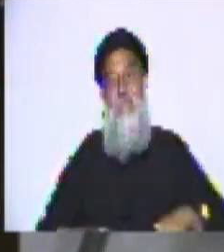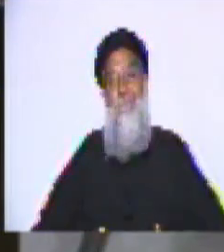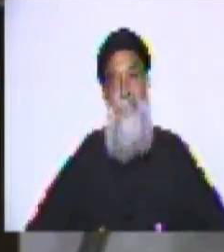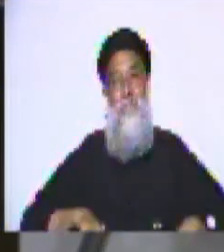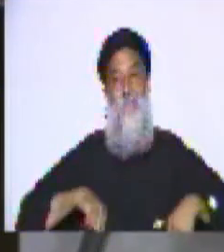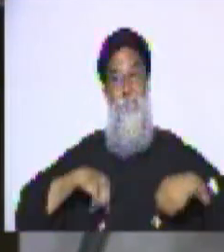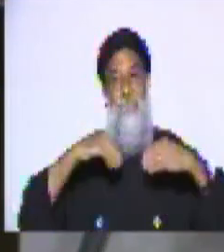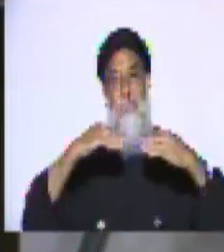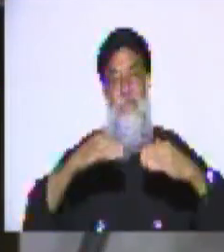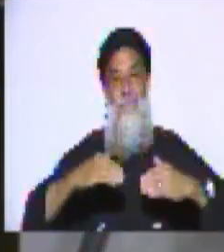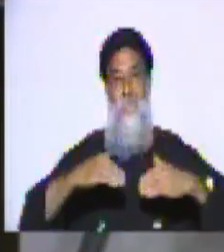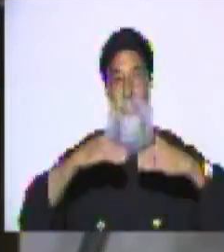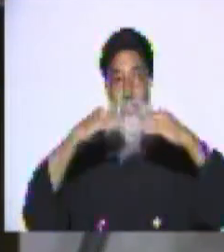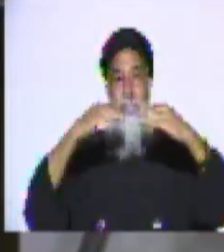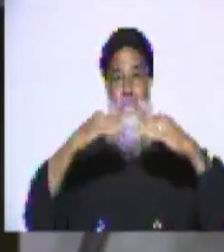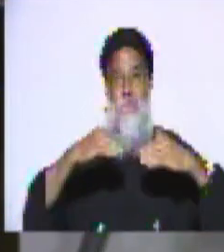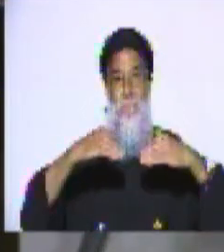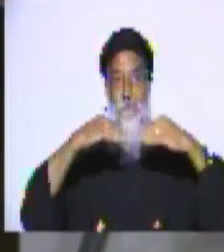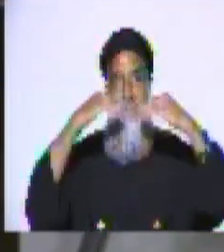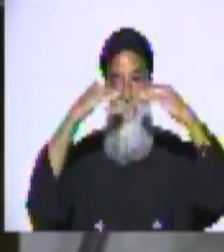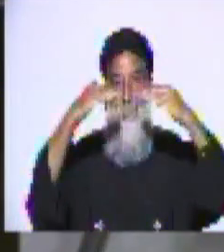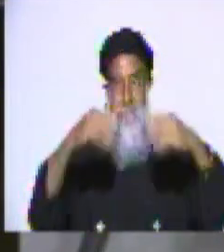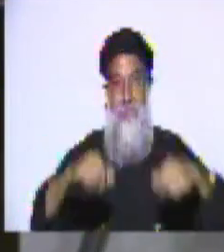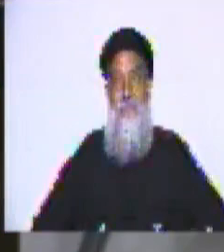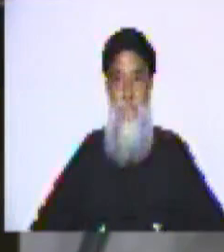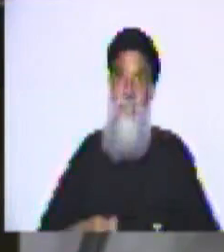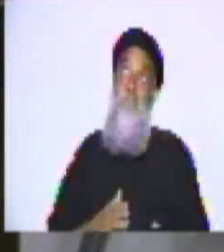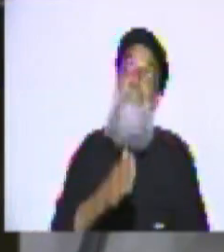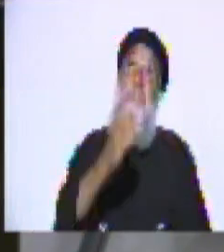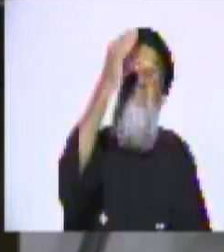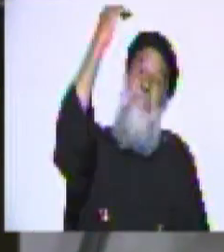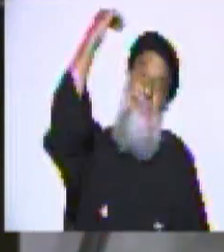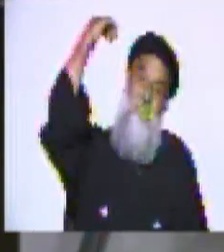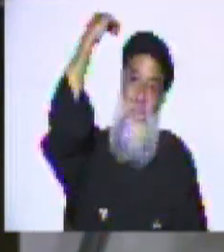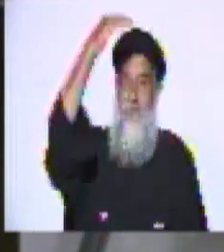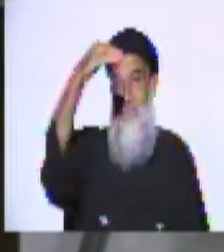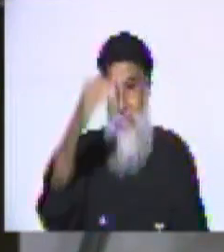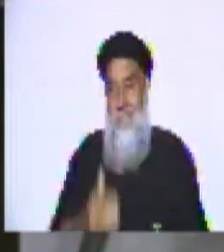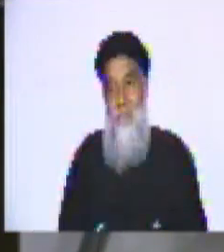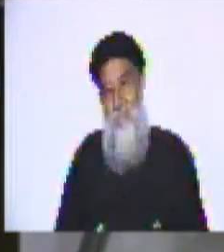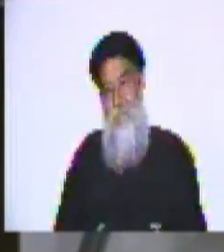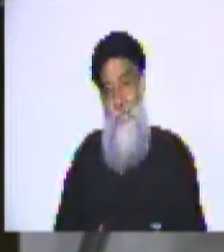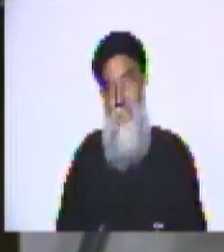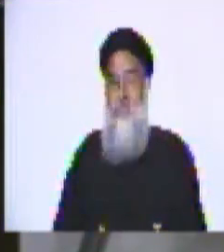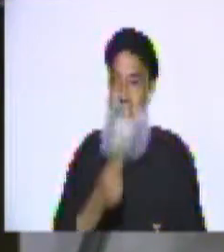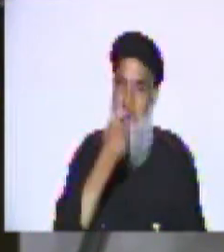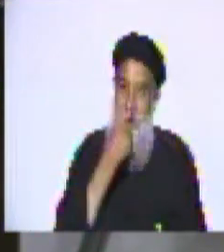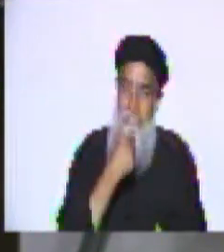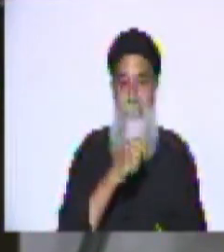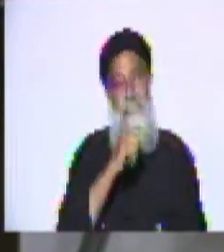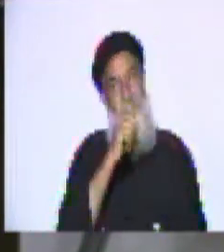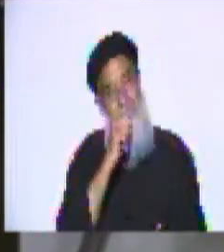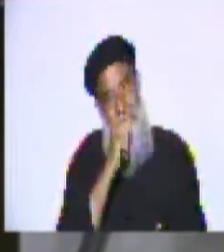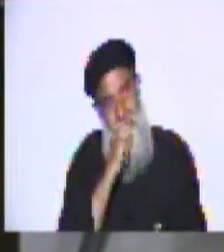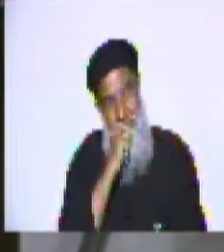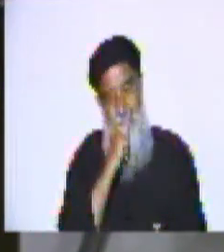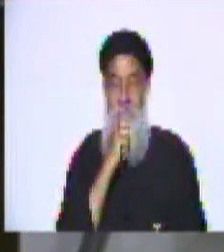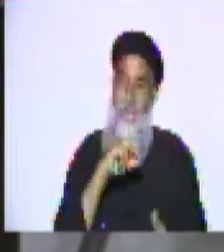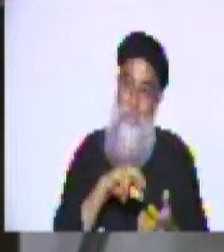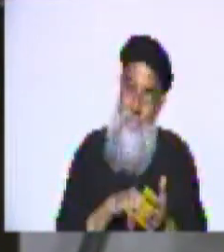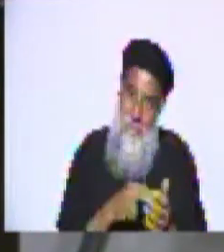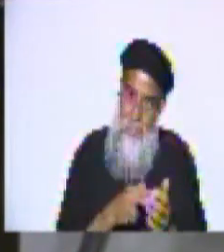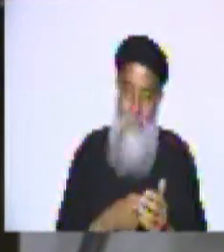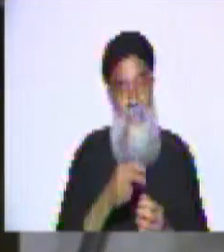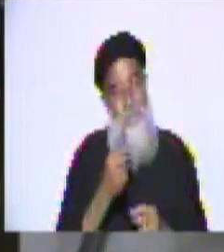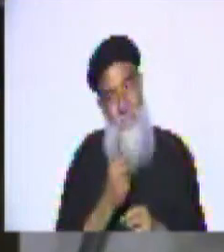الإنسان بيرتقي دائما في الحياة الروحية، حس ضعفاته بيخلص منها،